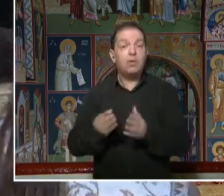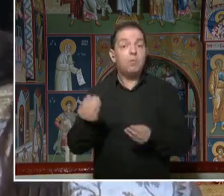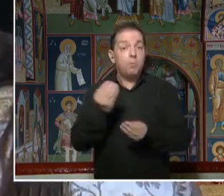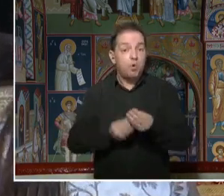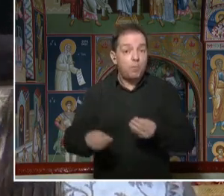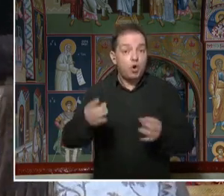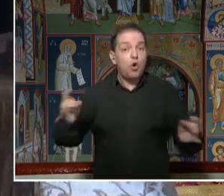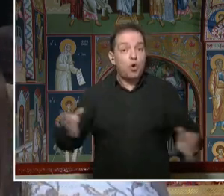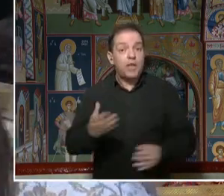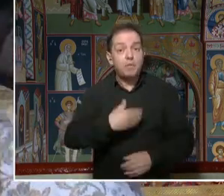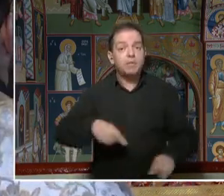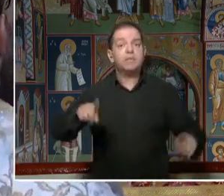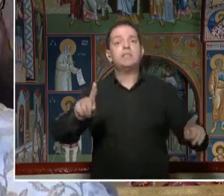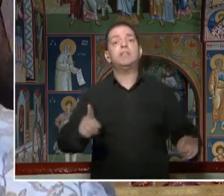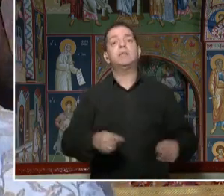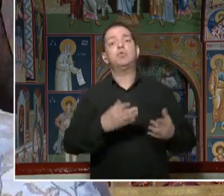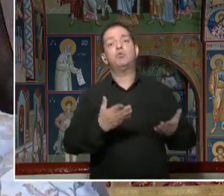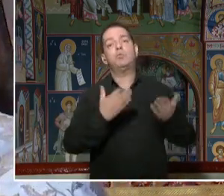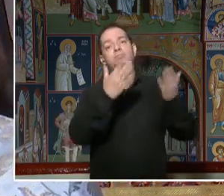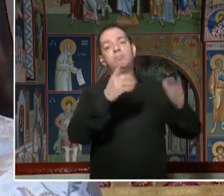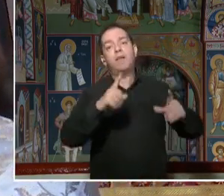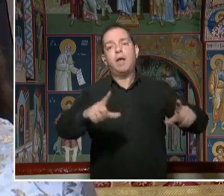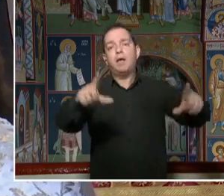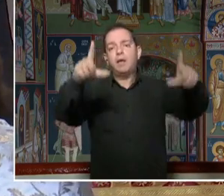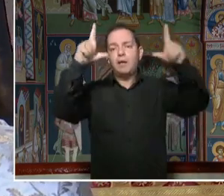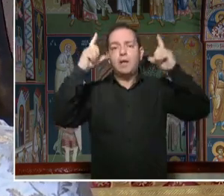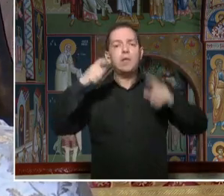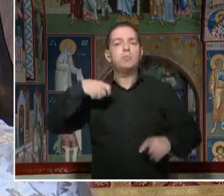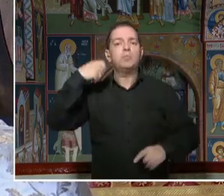υμνούμε την Παναγία Μητέρα μας.